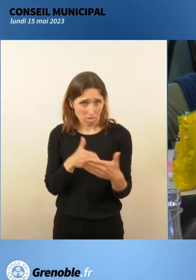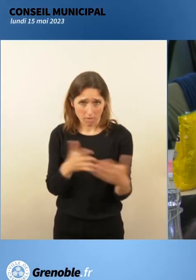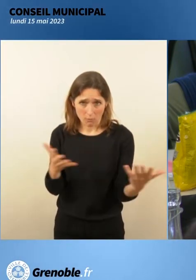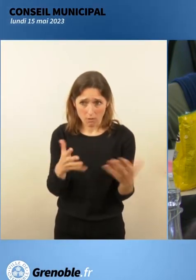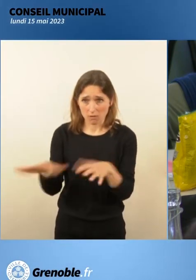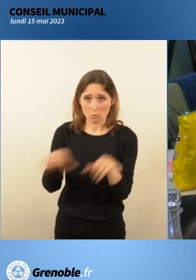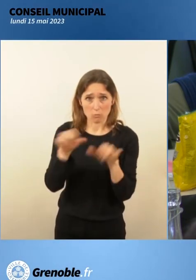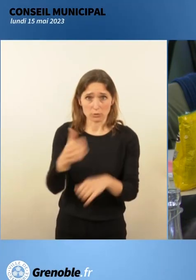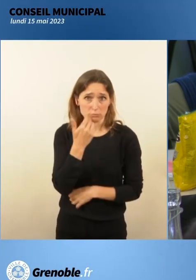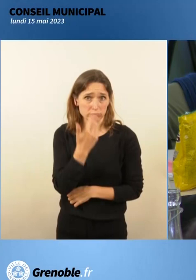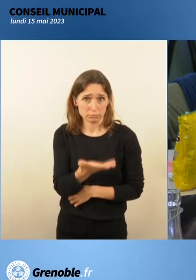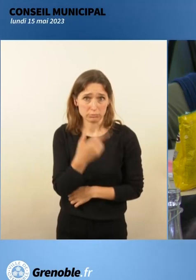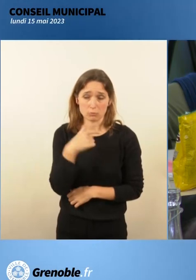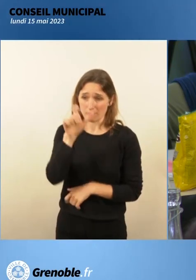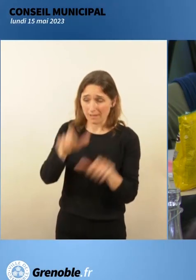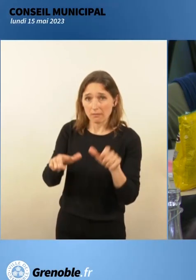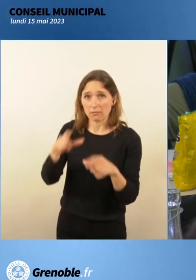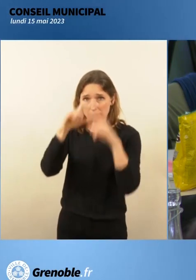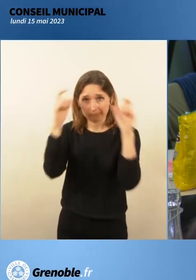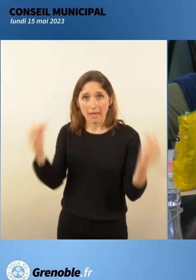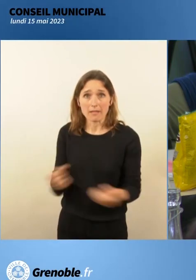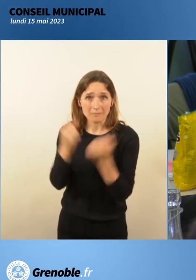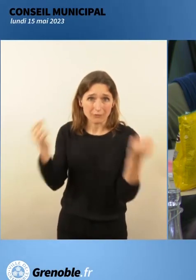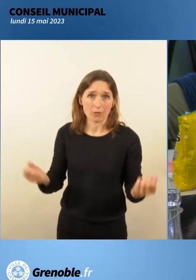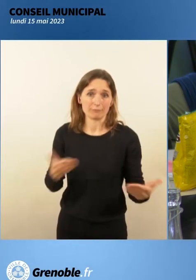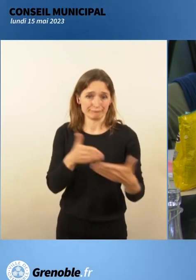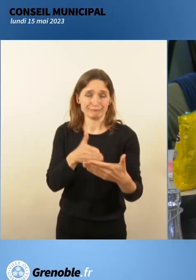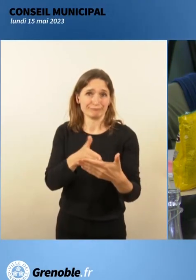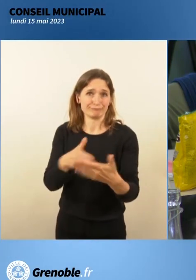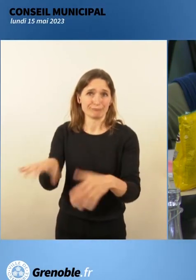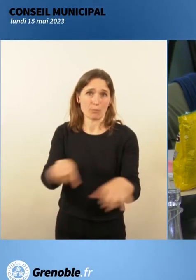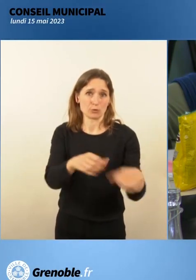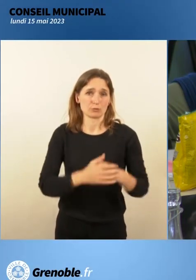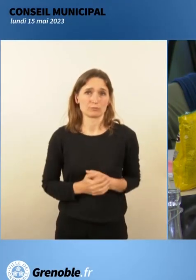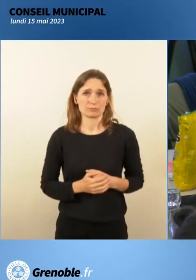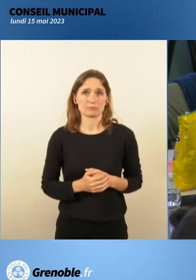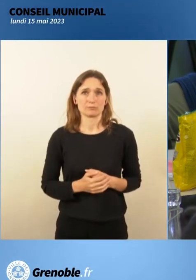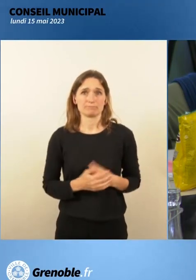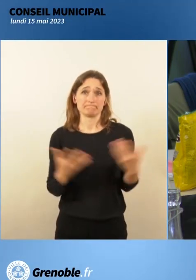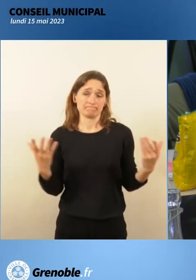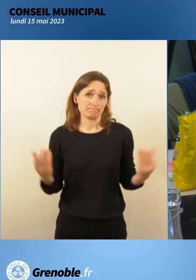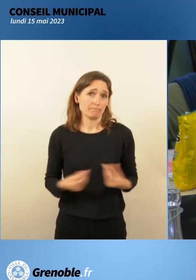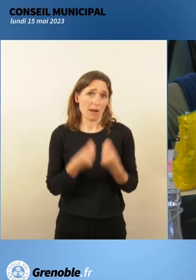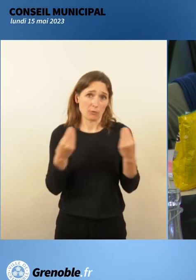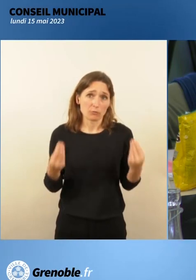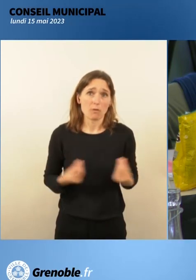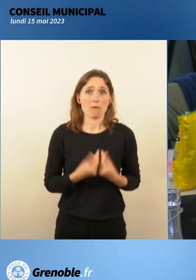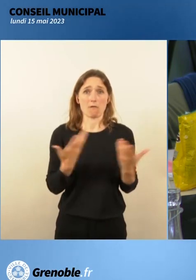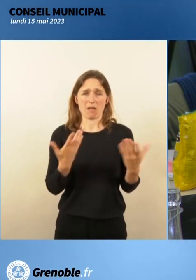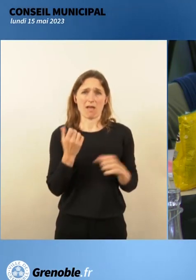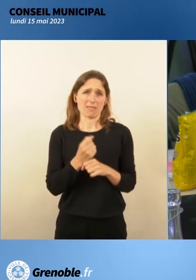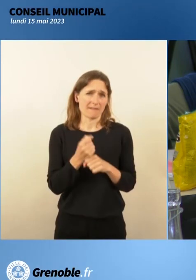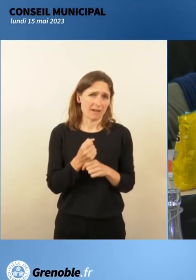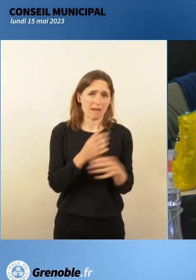de recrutement du personnel d'animation je ne peux que regretter que le travail qui a été lancé autour du comité